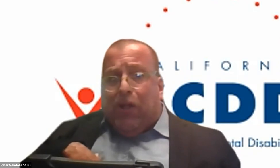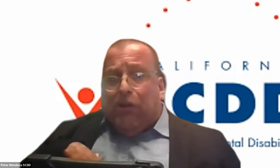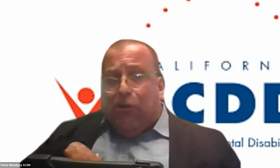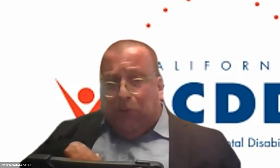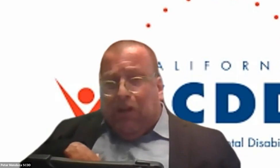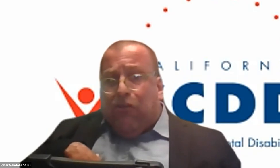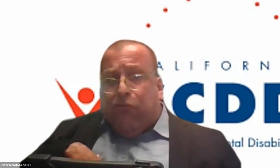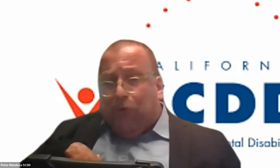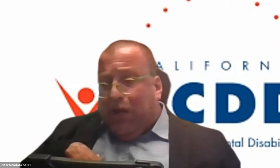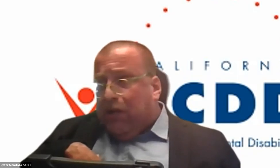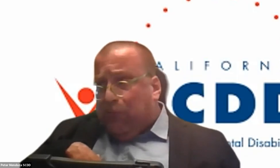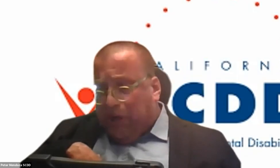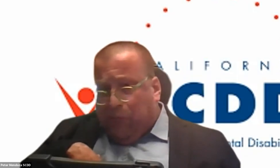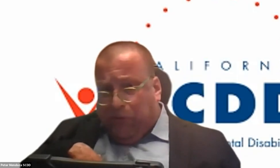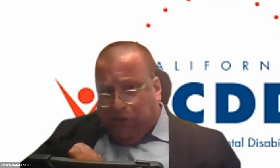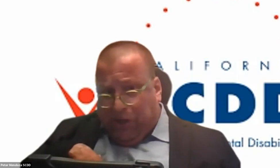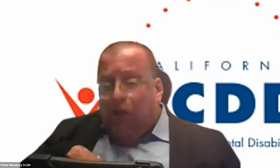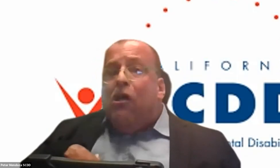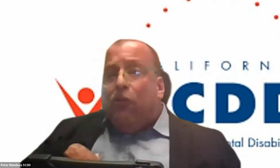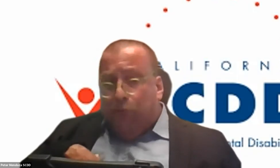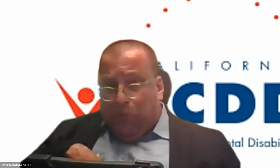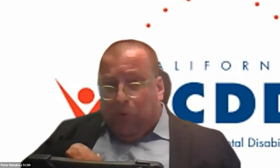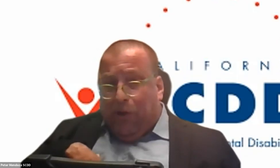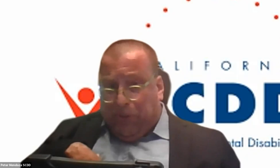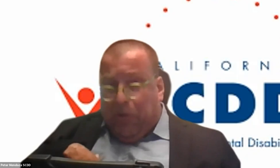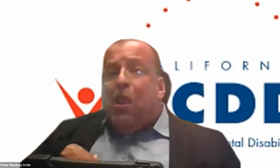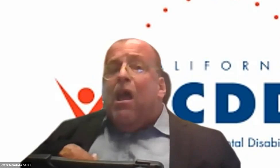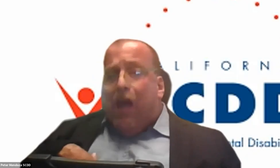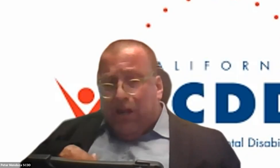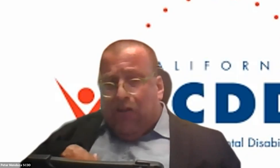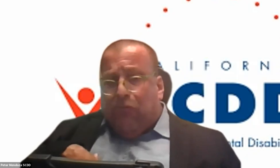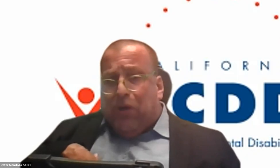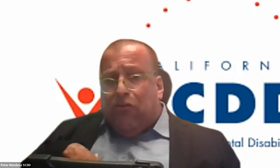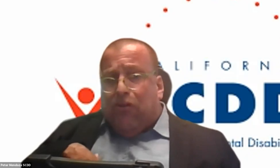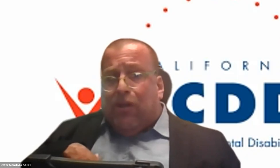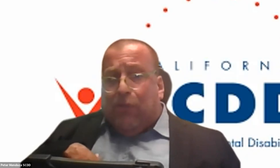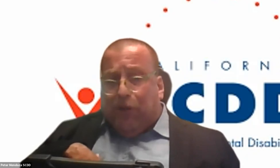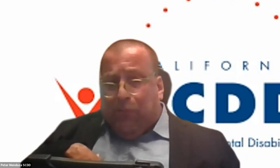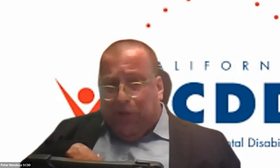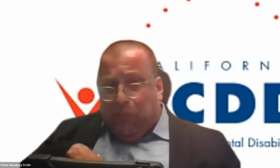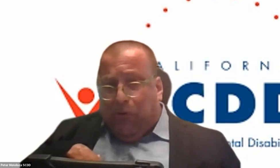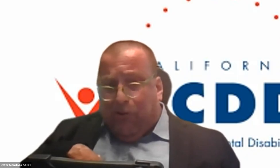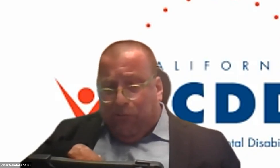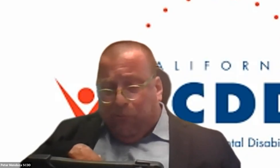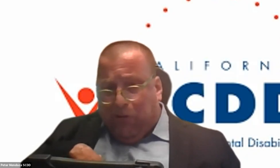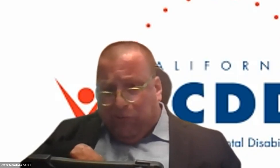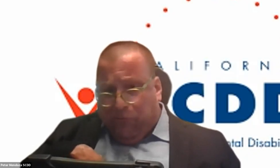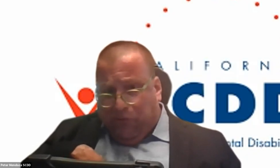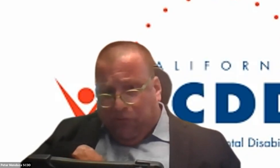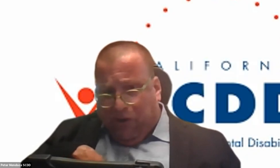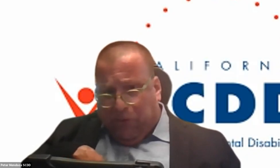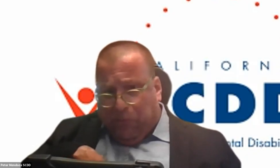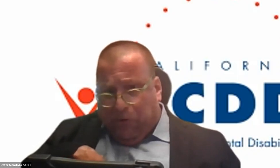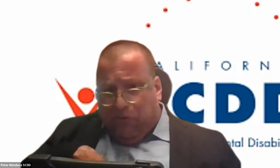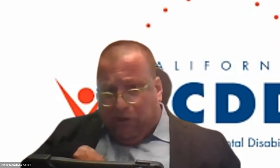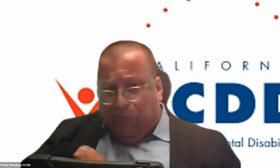fully in their community is through economic opportunity, through employment. And I should mention that I'm the Community Program Specialist